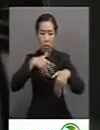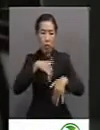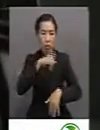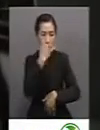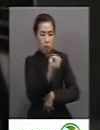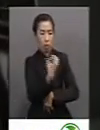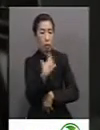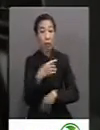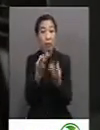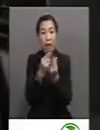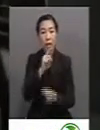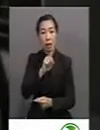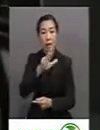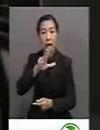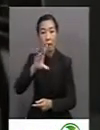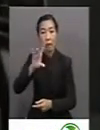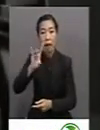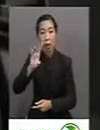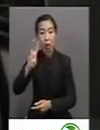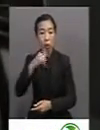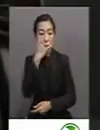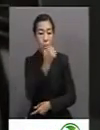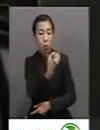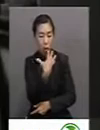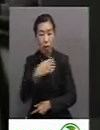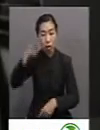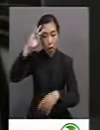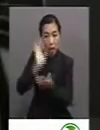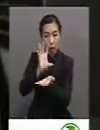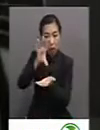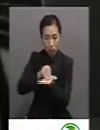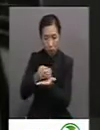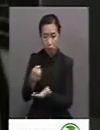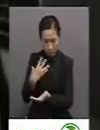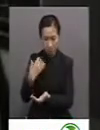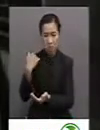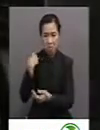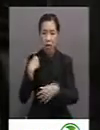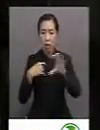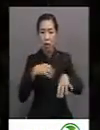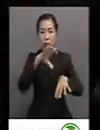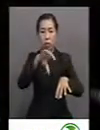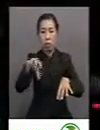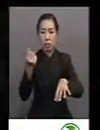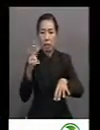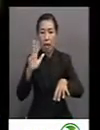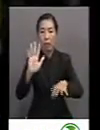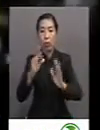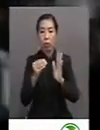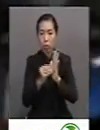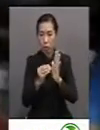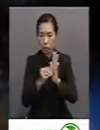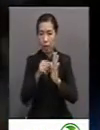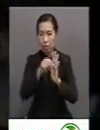เลข1386ประกอบกับข้อมูลจากการทหารในพื้นที่พบว่ามีพื้นที่เป้าหมายจำนวน13แห่งในกรุงเทพมหาน